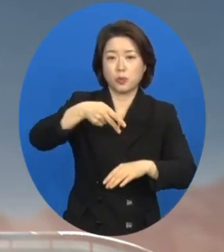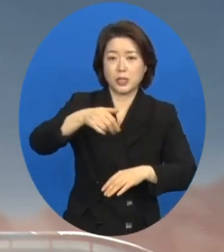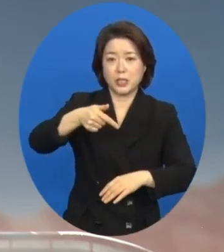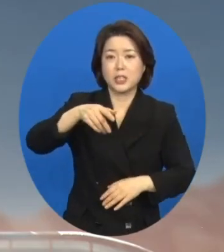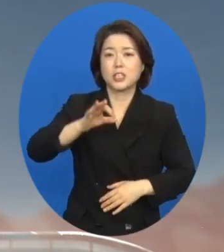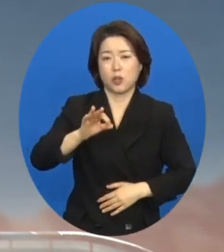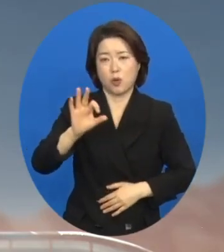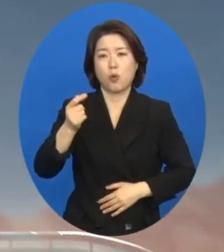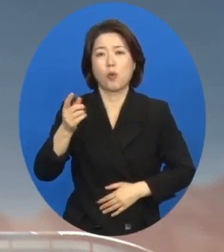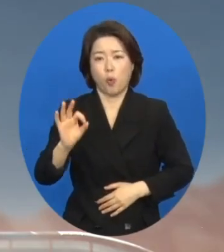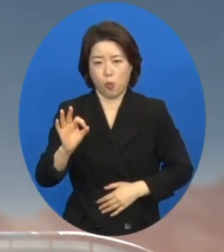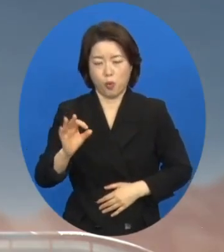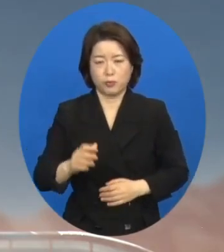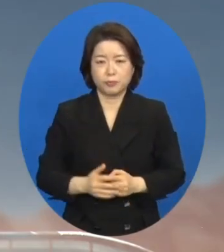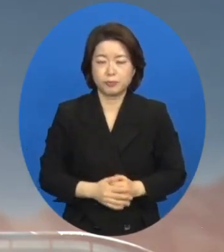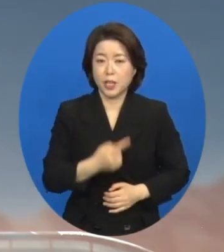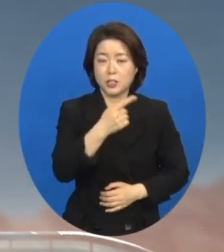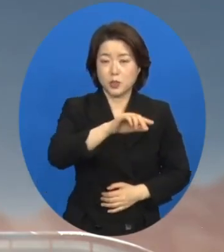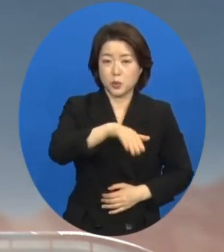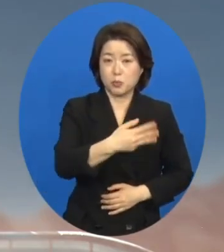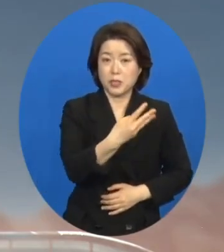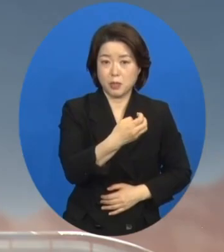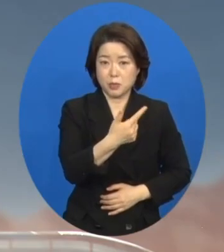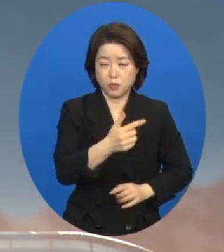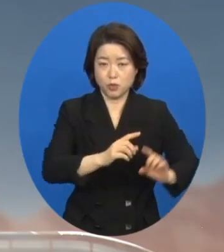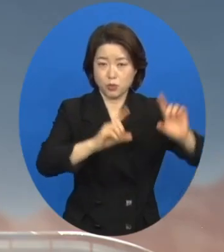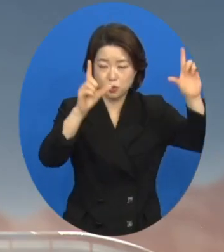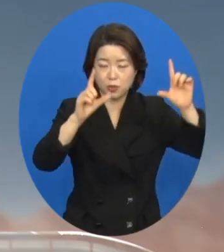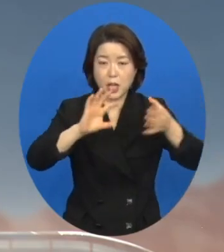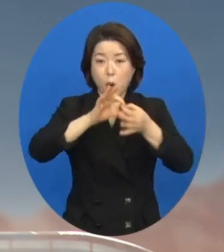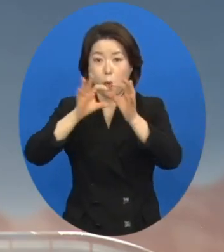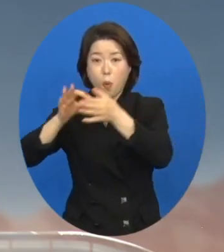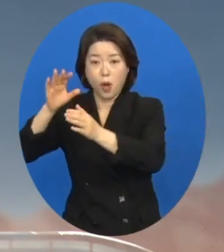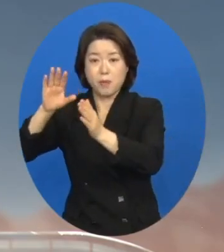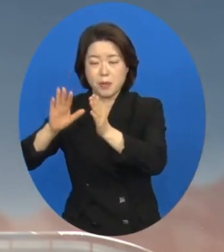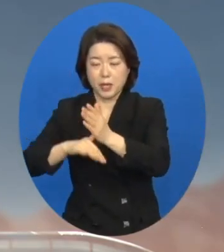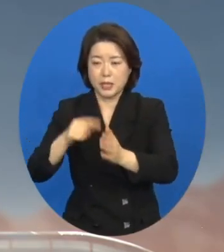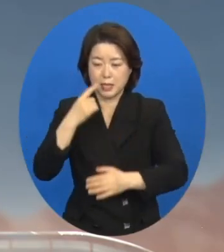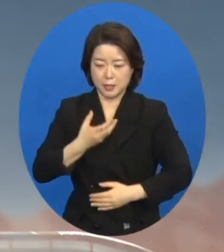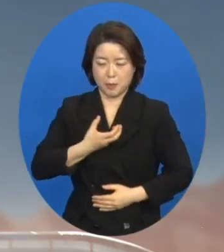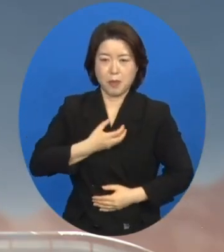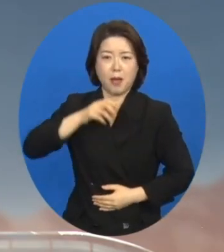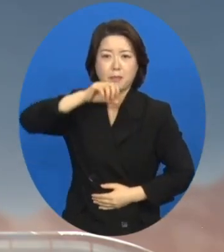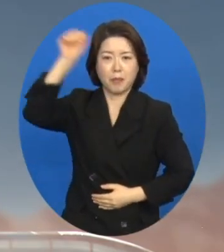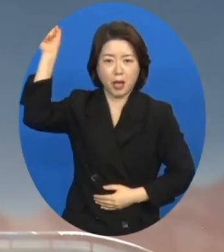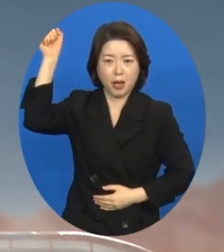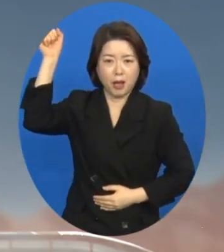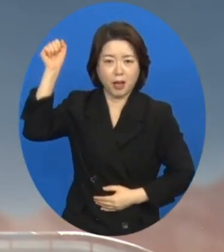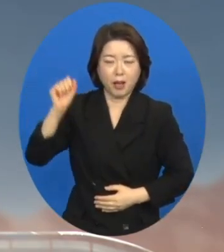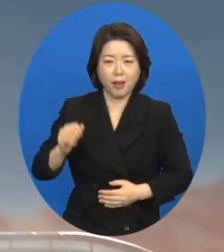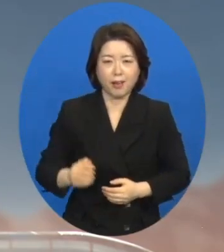손기정옹이셨습니다. 1936년에 하계올림픽에서 금메달을 땄습니다.